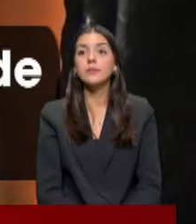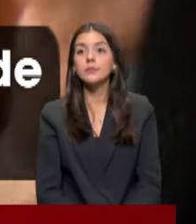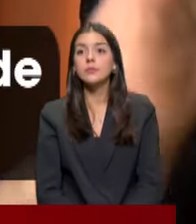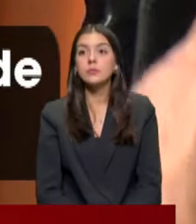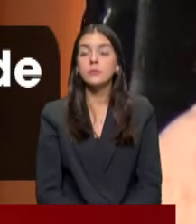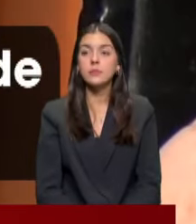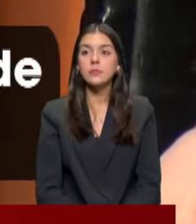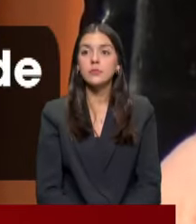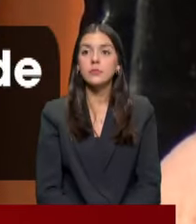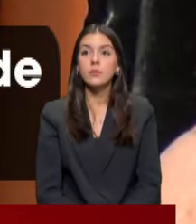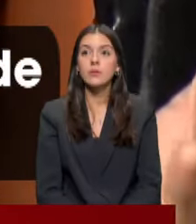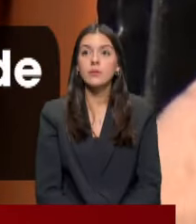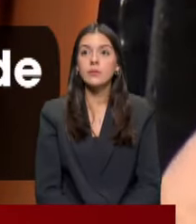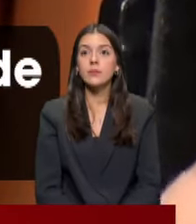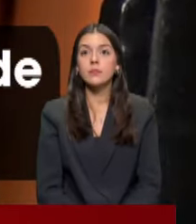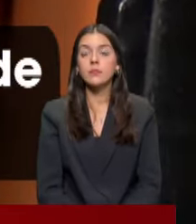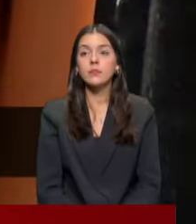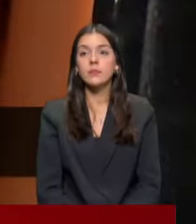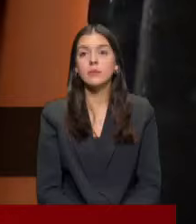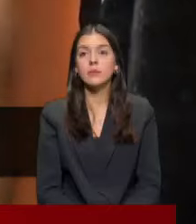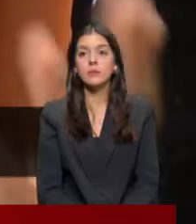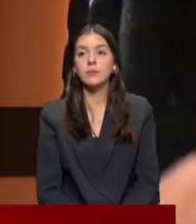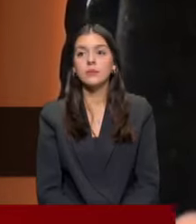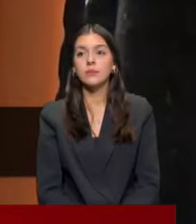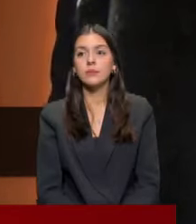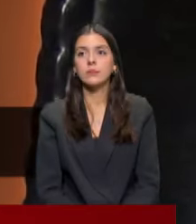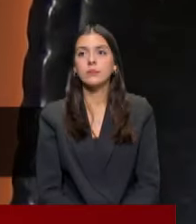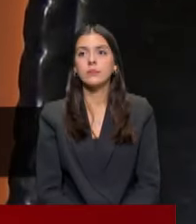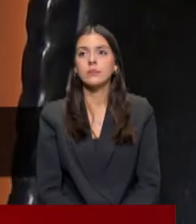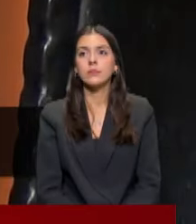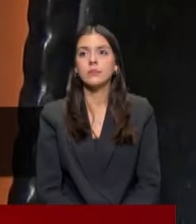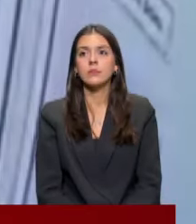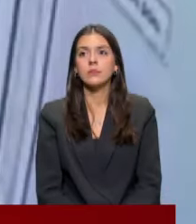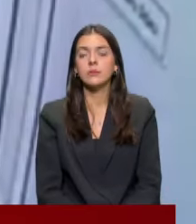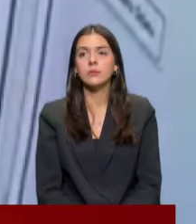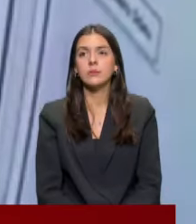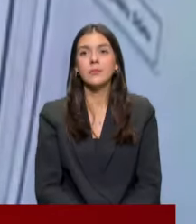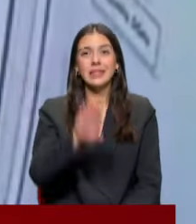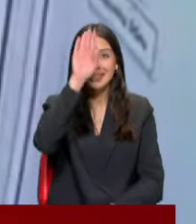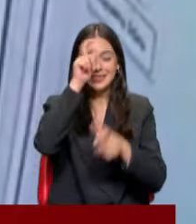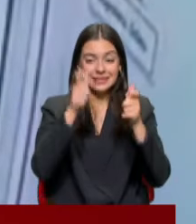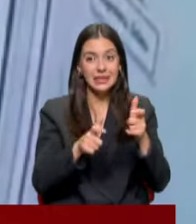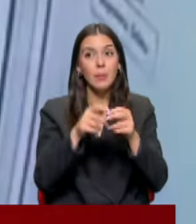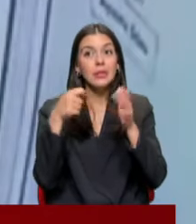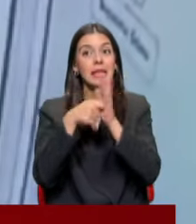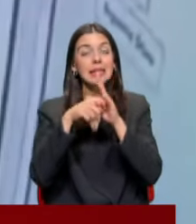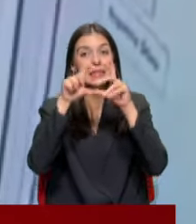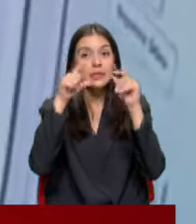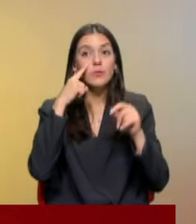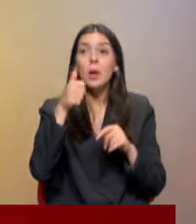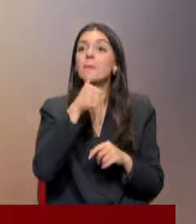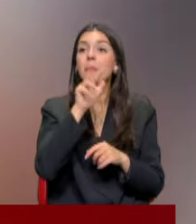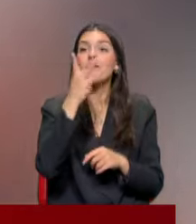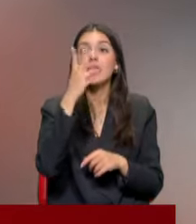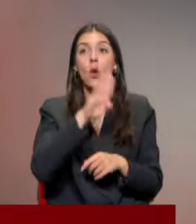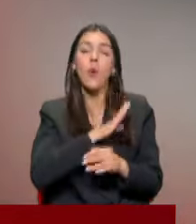önüne şey çıktığı için onlar müşterileri bize aradılar, bize mantı verin diye. Olay ondan dolayı. İstanbul'daki firmanın sahibi, baba ve